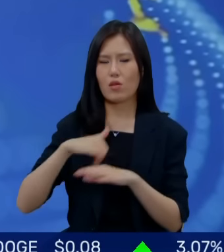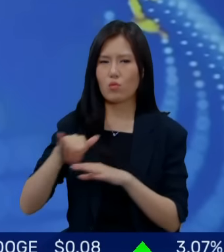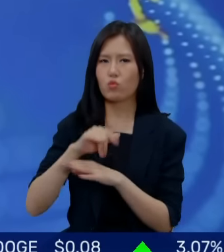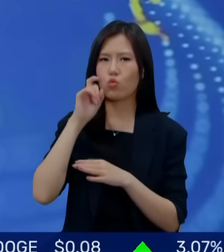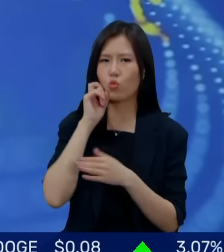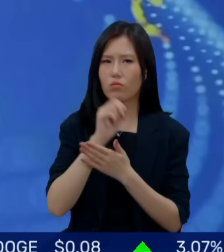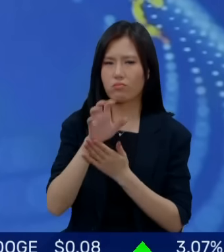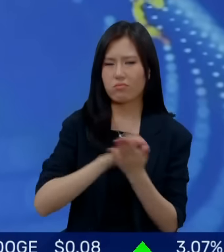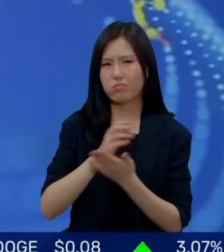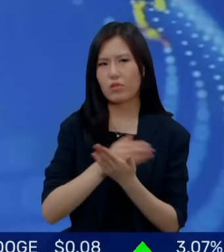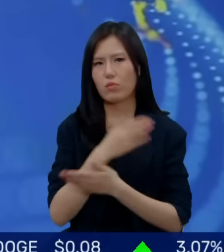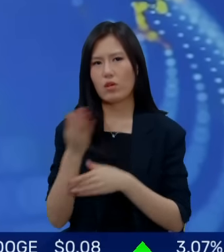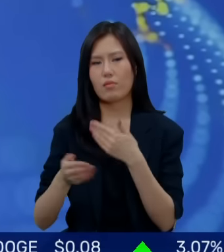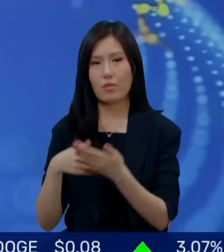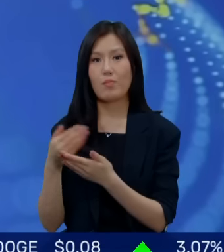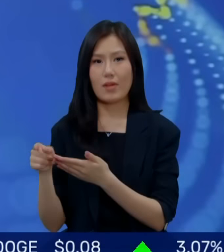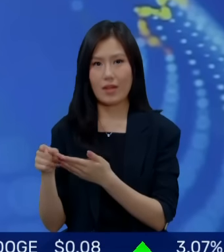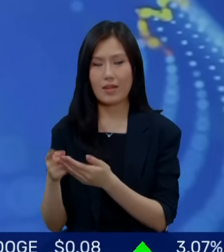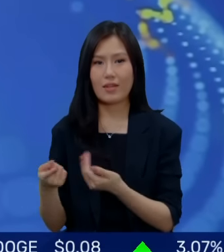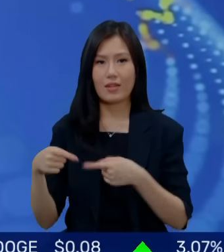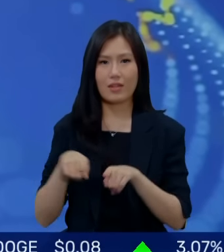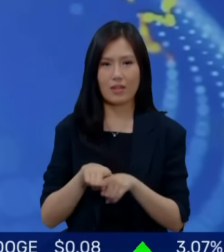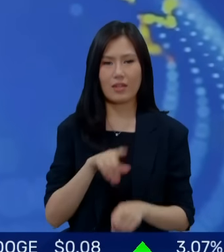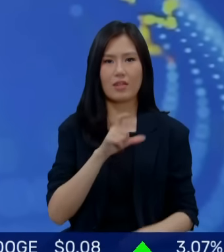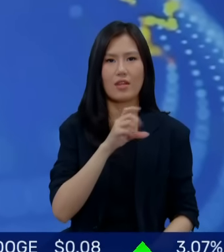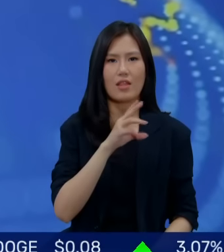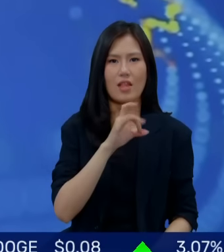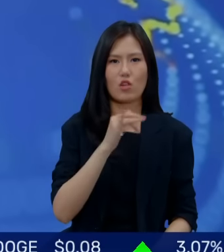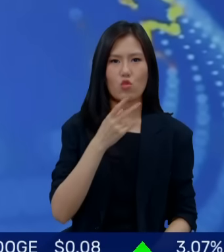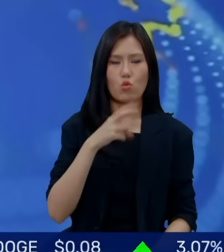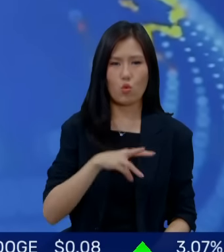өргөдлөө өгөөд байна. Үүнтэй зэрэгцэн Ethereum-ийн ETF яригдчих